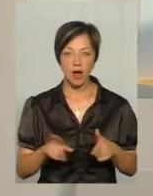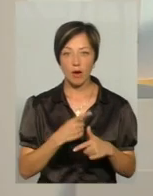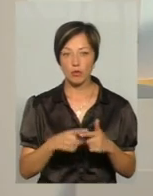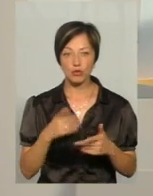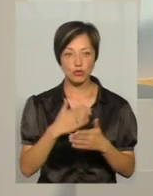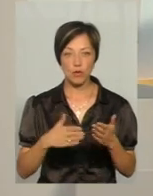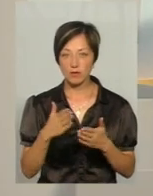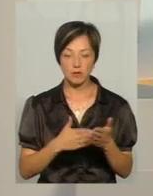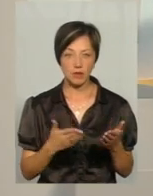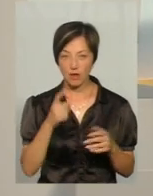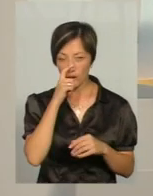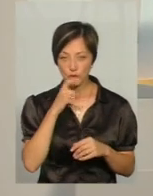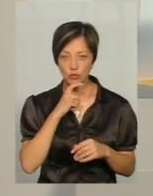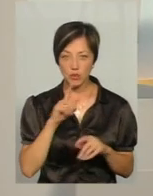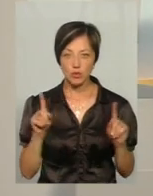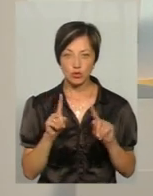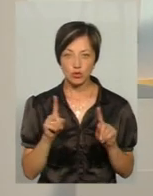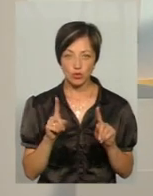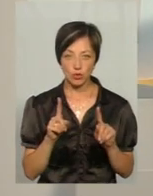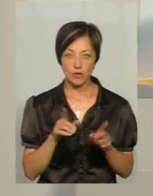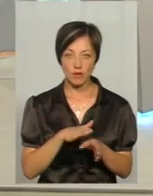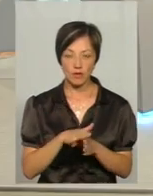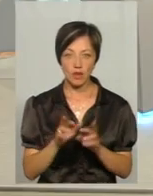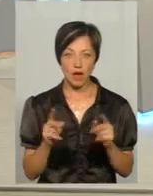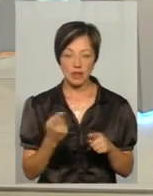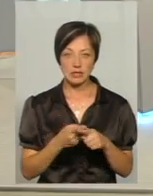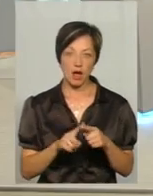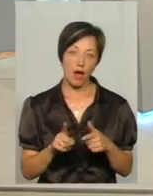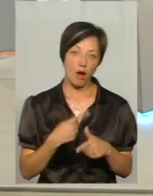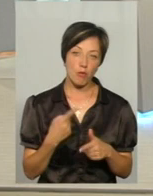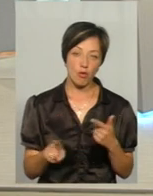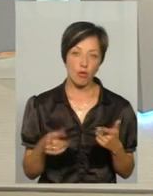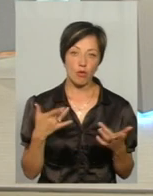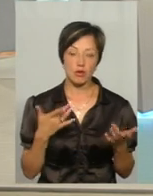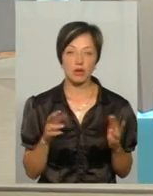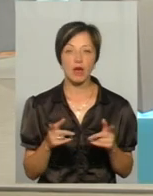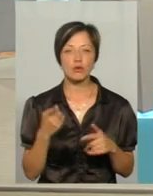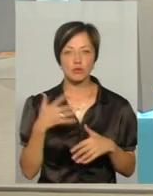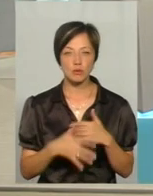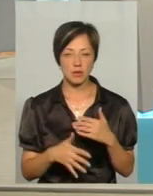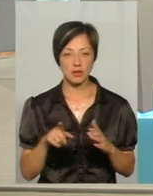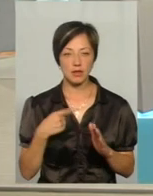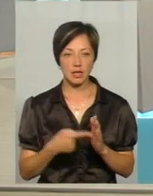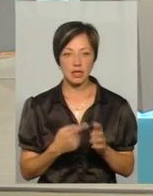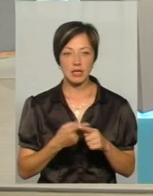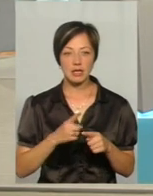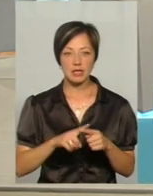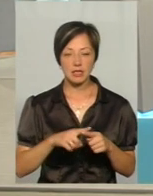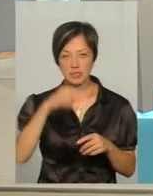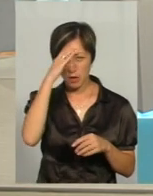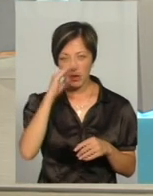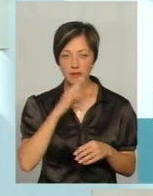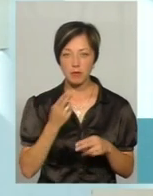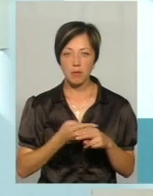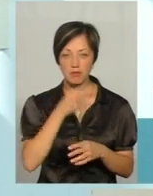зовсім не розуміла, що, ну, як це, або це там вже от як зрозуміти? Я б сказала, що це батьківська безвідповідальність.